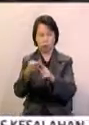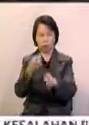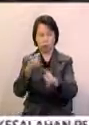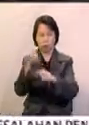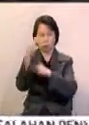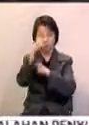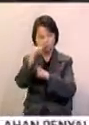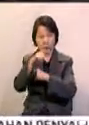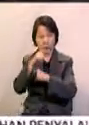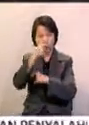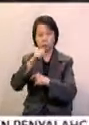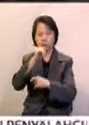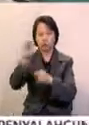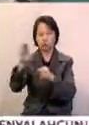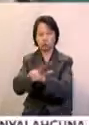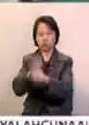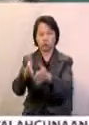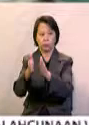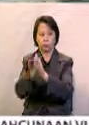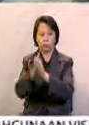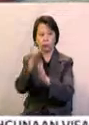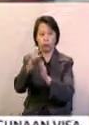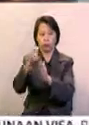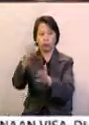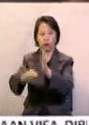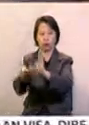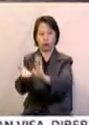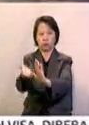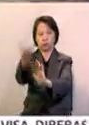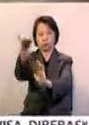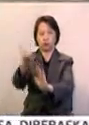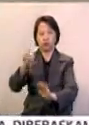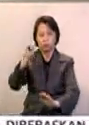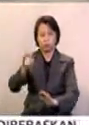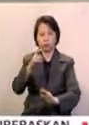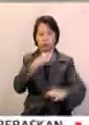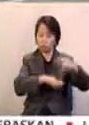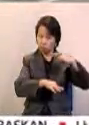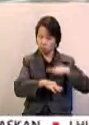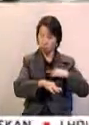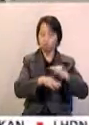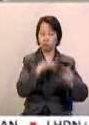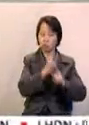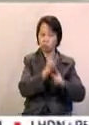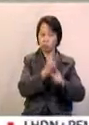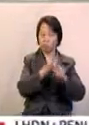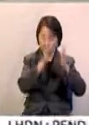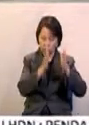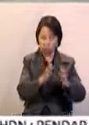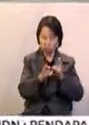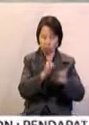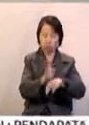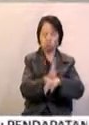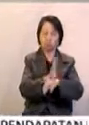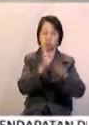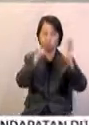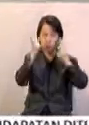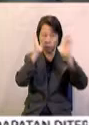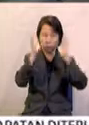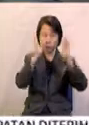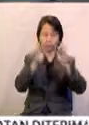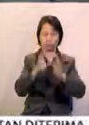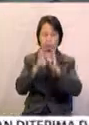Negara Jiran berikutan kekurangan permintaan ekoran kenaikan harga wajar dimanfaat sebaik mungkin oleh pengusaha tempatan